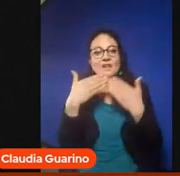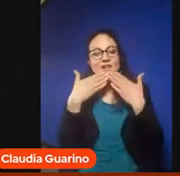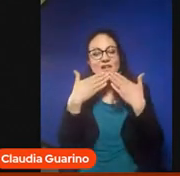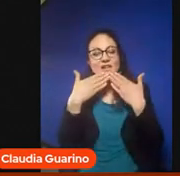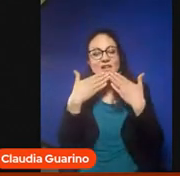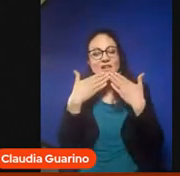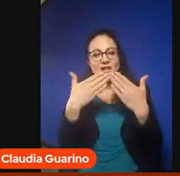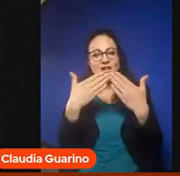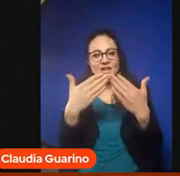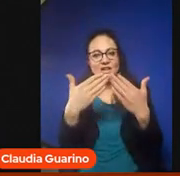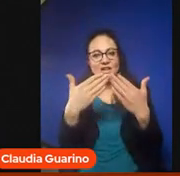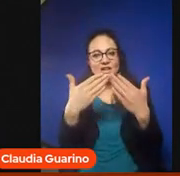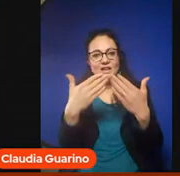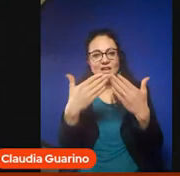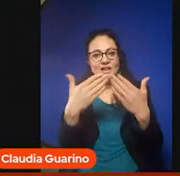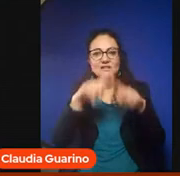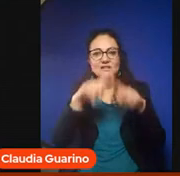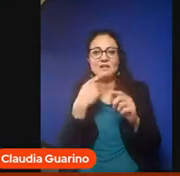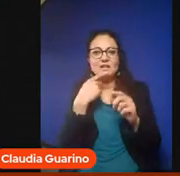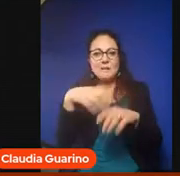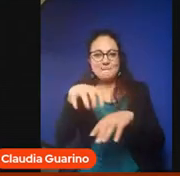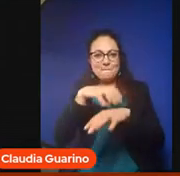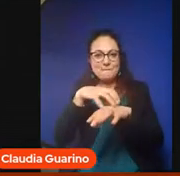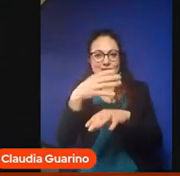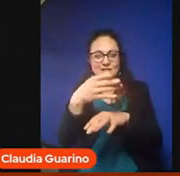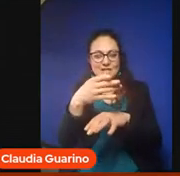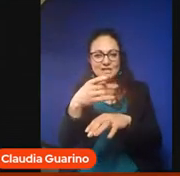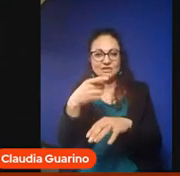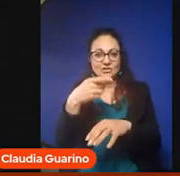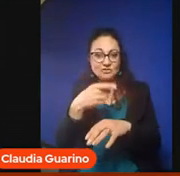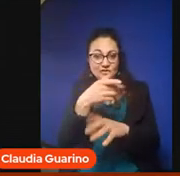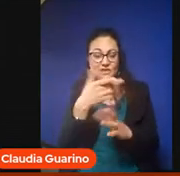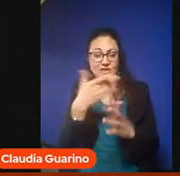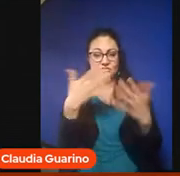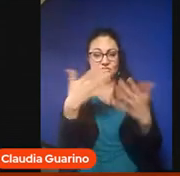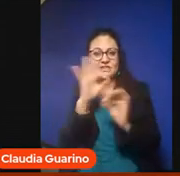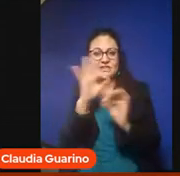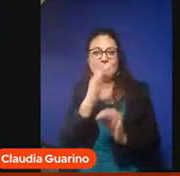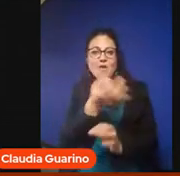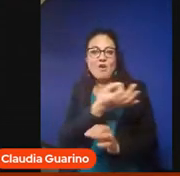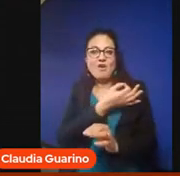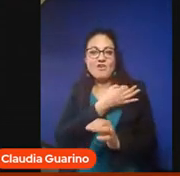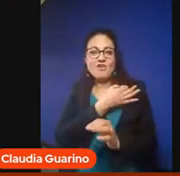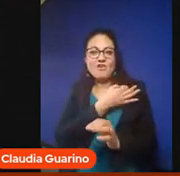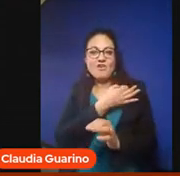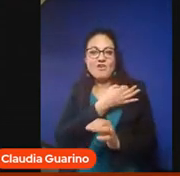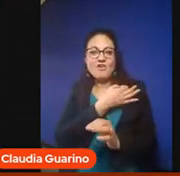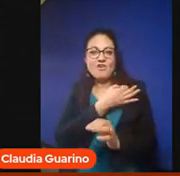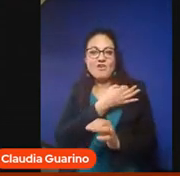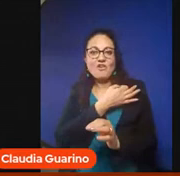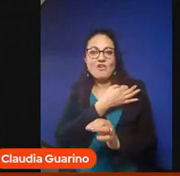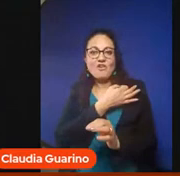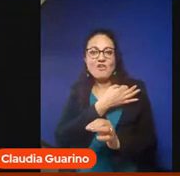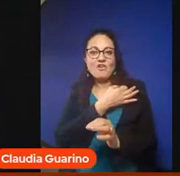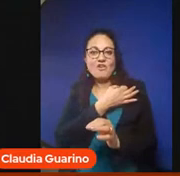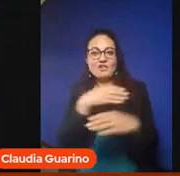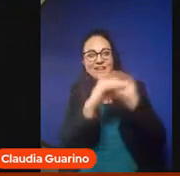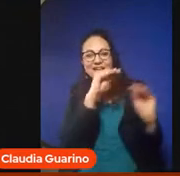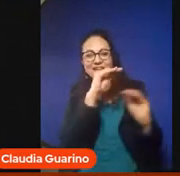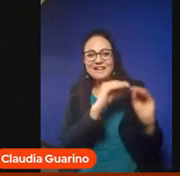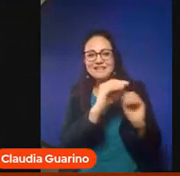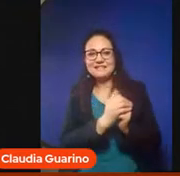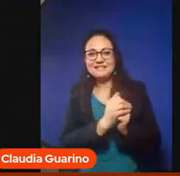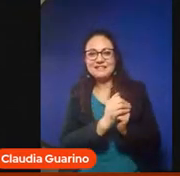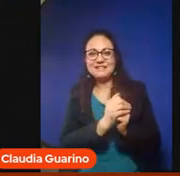ministro perché mi onora sempre di accettare le mie richieste, ma anche a Monsignor Polvani, con il quale abbiamo fatto